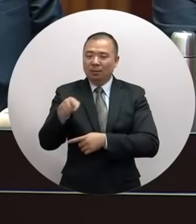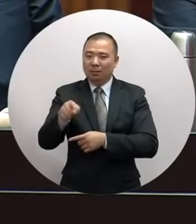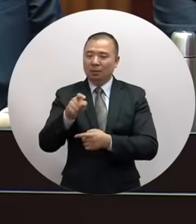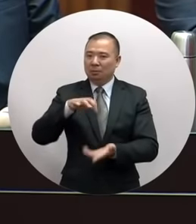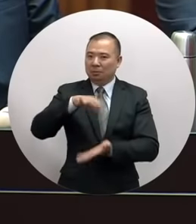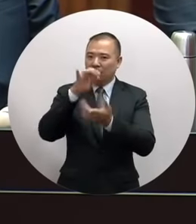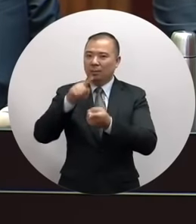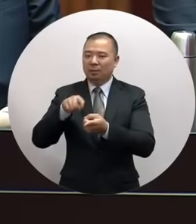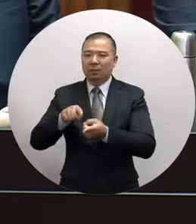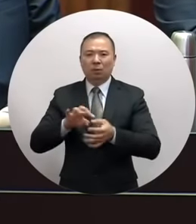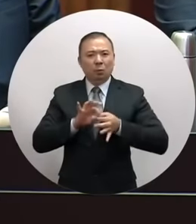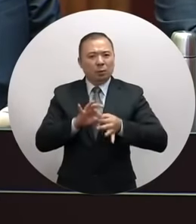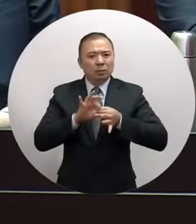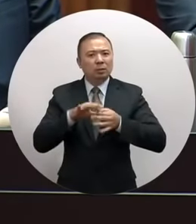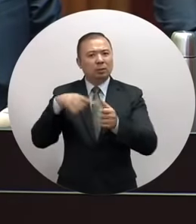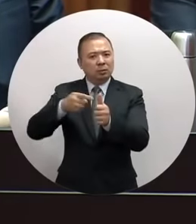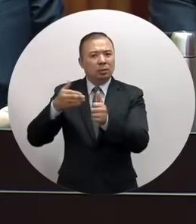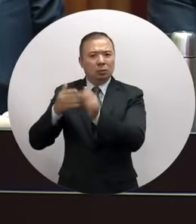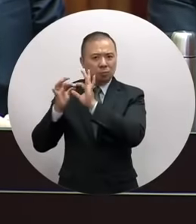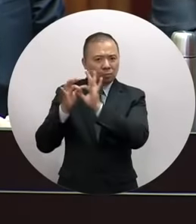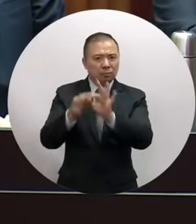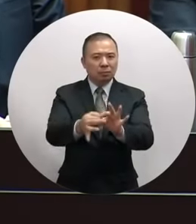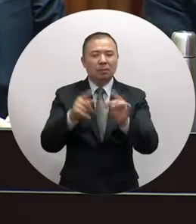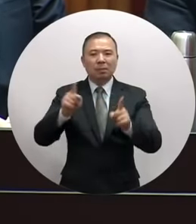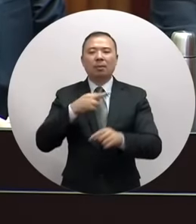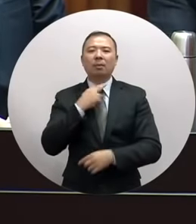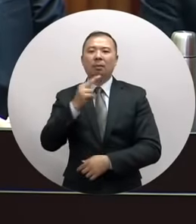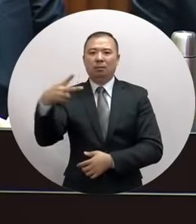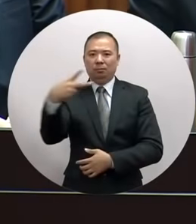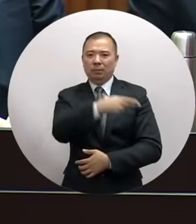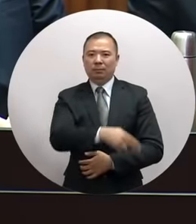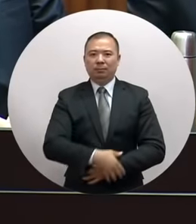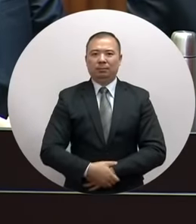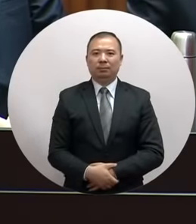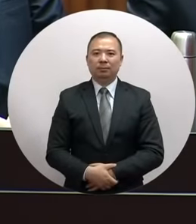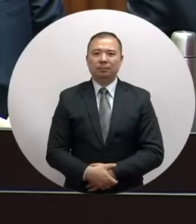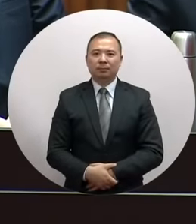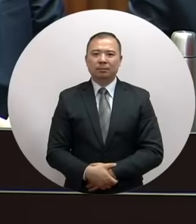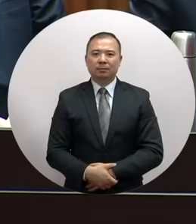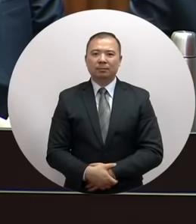那这一部分，潘部长有超前。